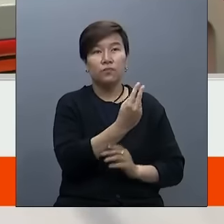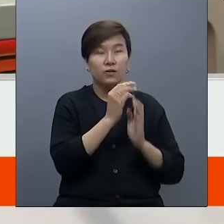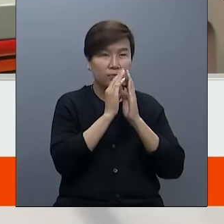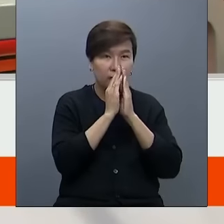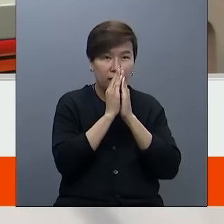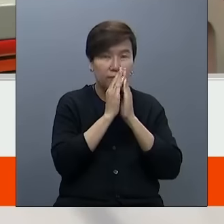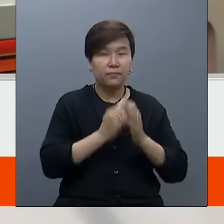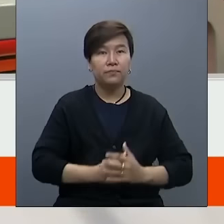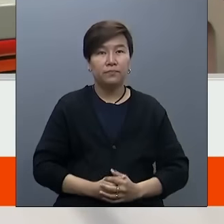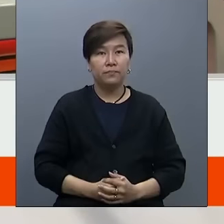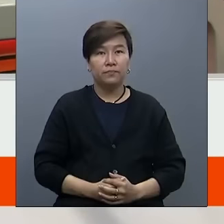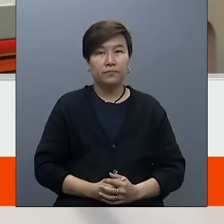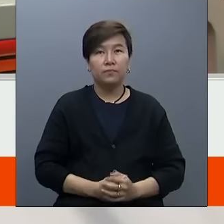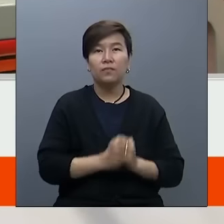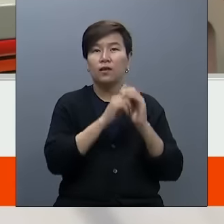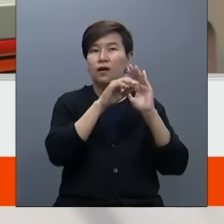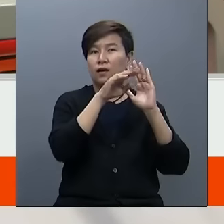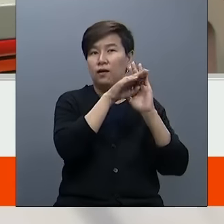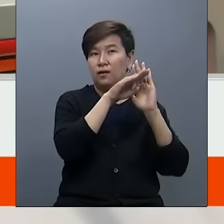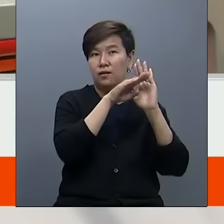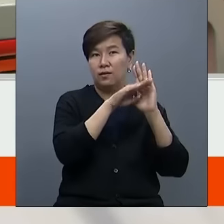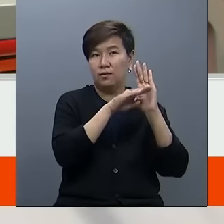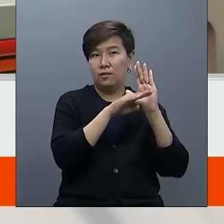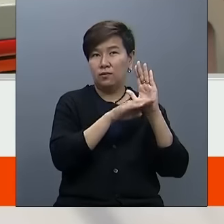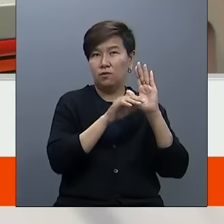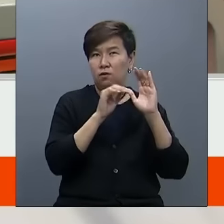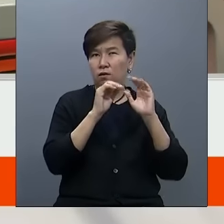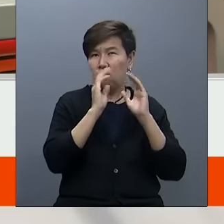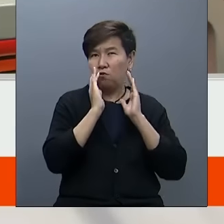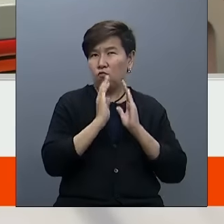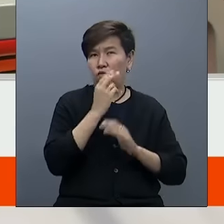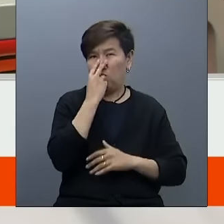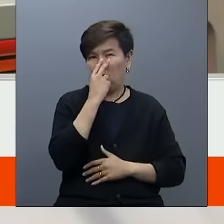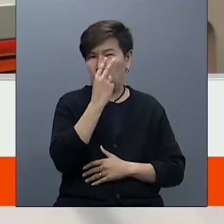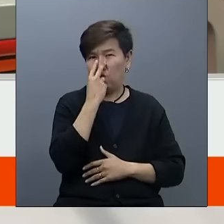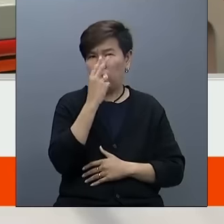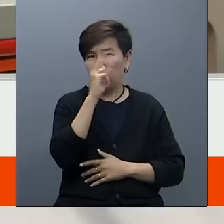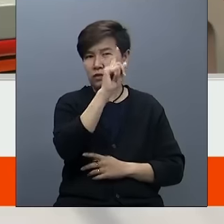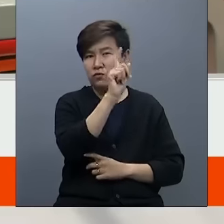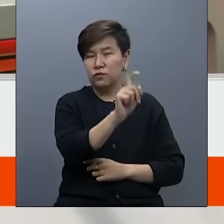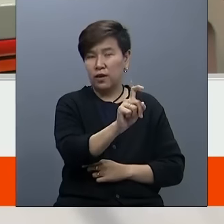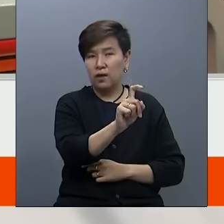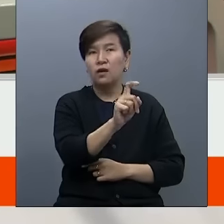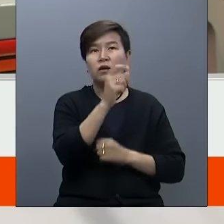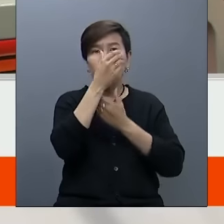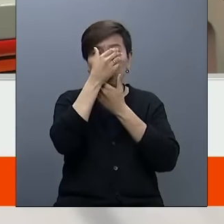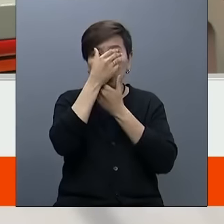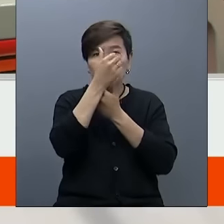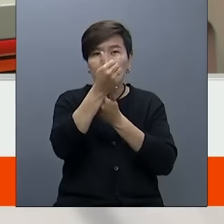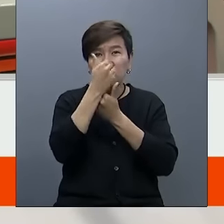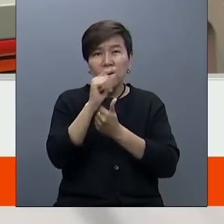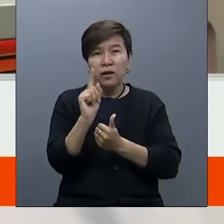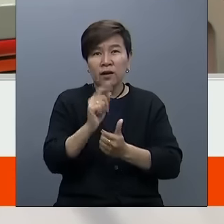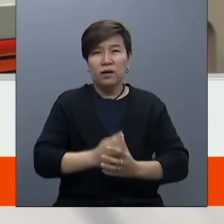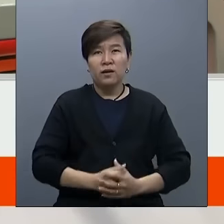ในเรื่องนี้ค่ะสำหรับกระบวนการที่เกิดขึ้นแล้วคนตั้งข้อสังสงตั้งข้อสงสัยแล้วก็ให้ความสนใจกันเยอะนั่นก็คือ